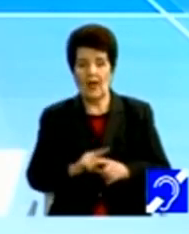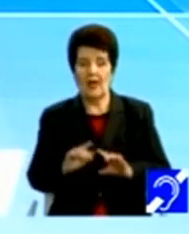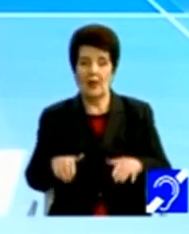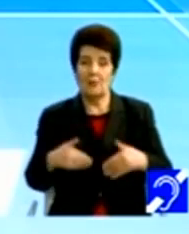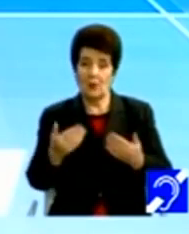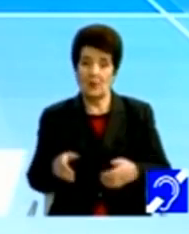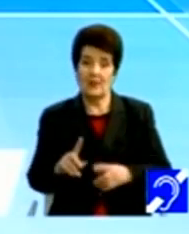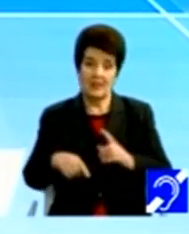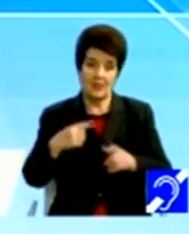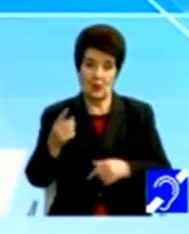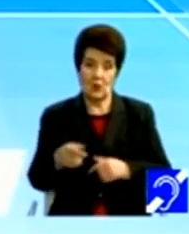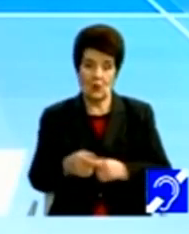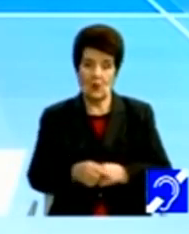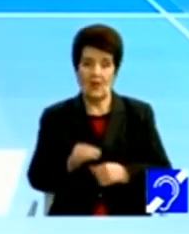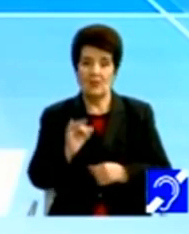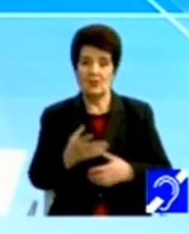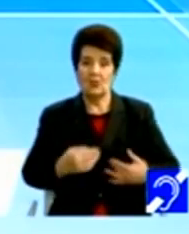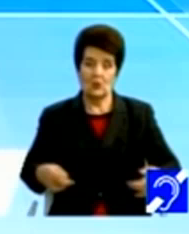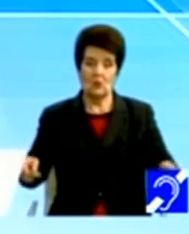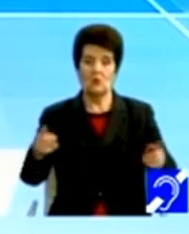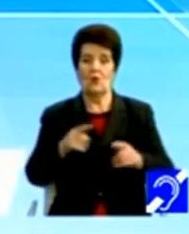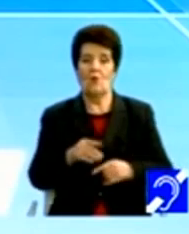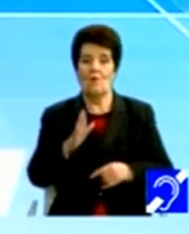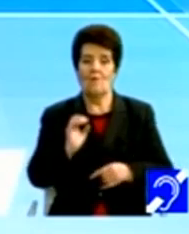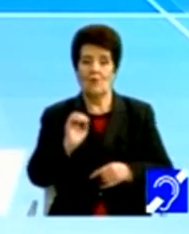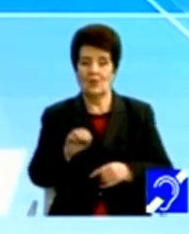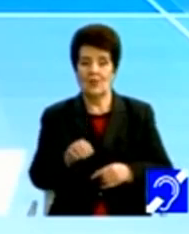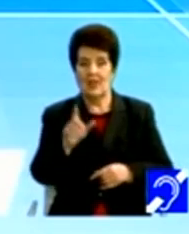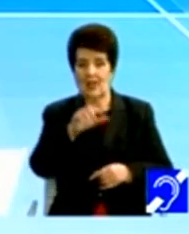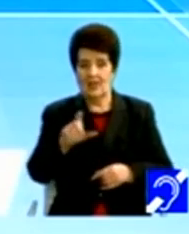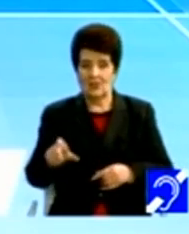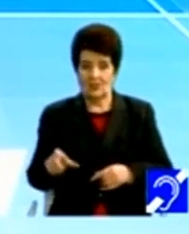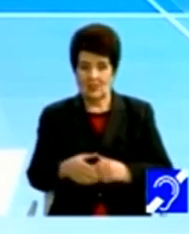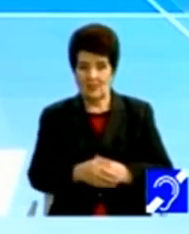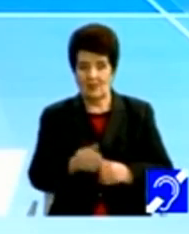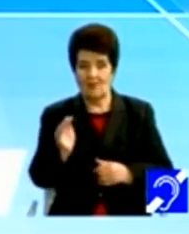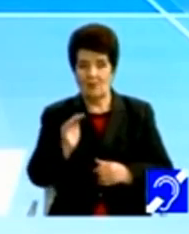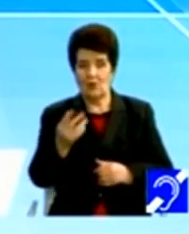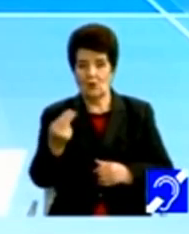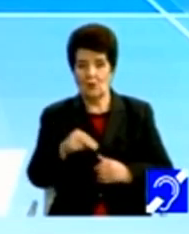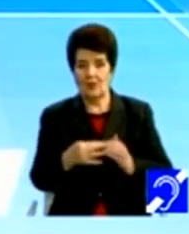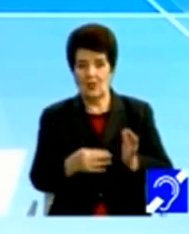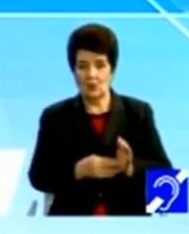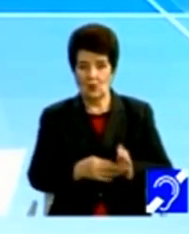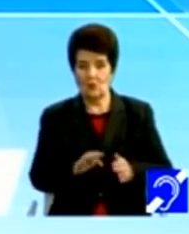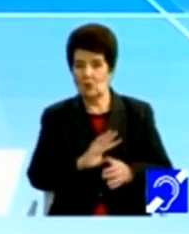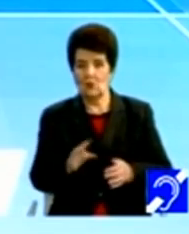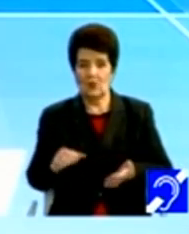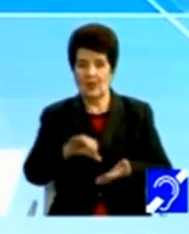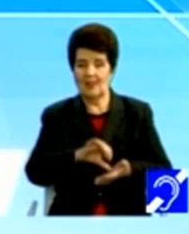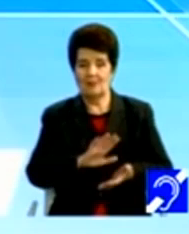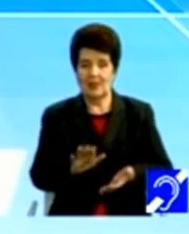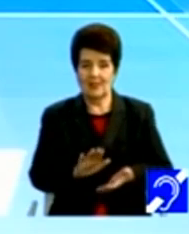dar dincolo de asta și din considerentul că votul exprimat cetățeni în februarie 2019 nu mai este